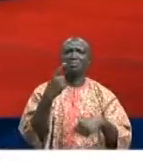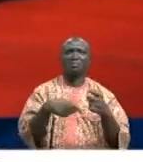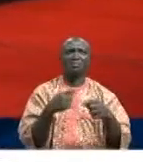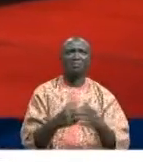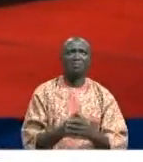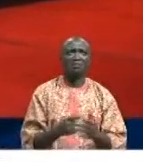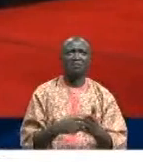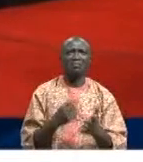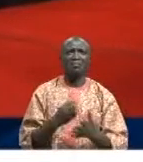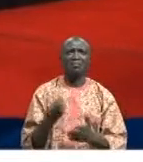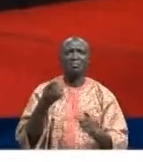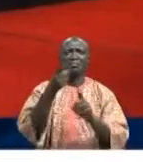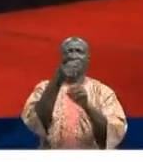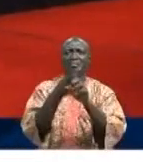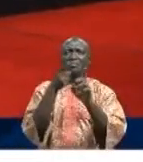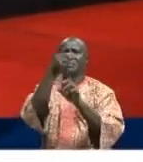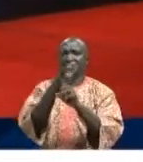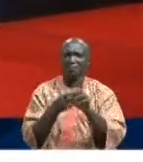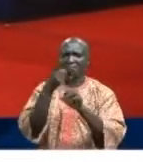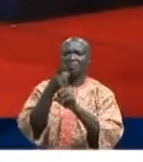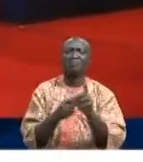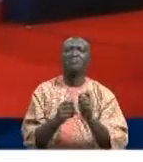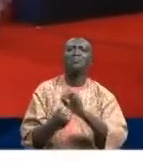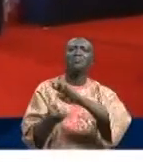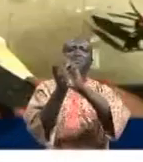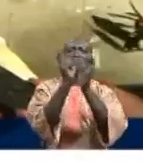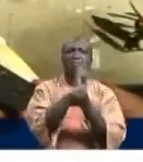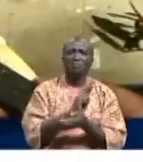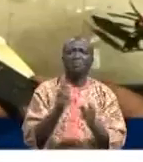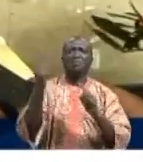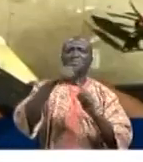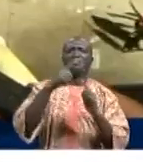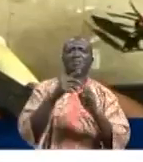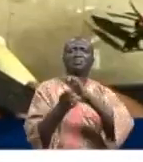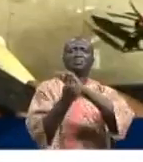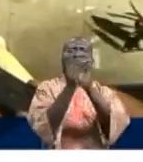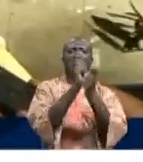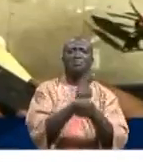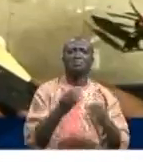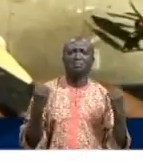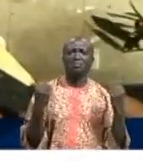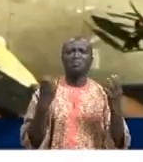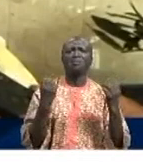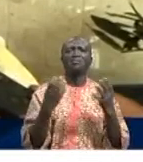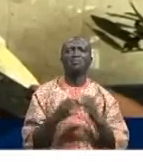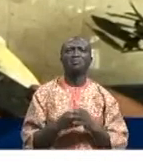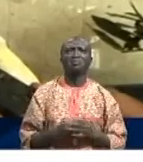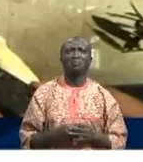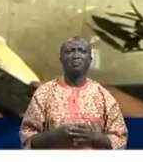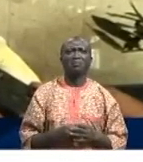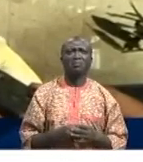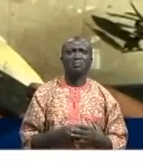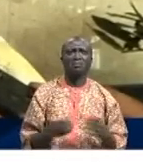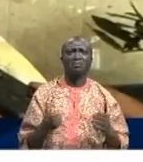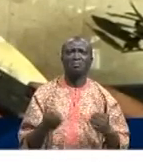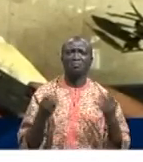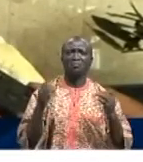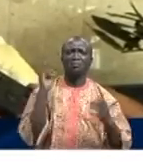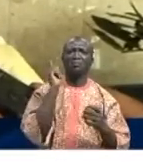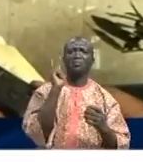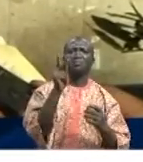parce qu'il y a beaucoup de points quand même à réformer et il y a aussi beaucoup de beaucoup de beaucoup de